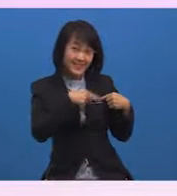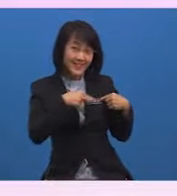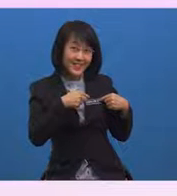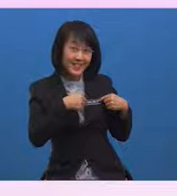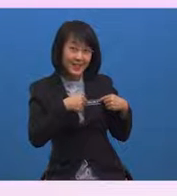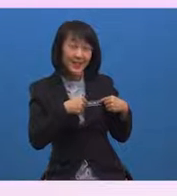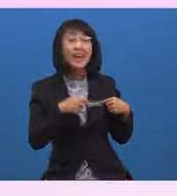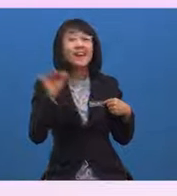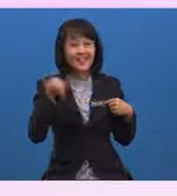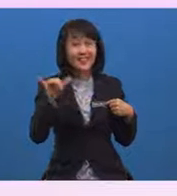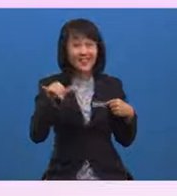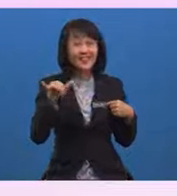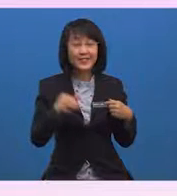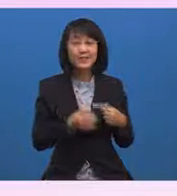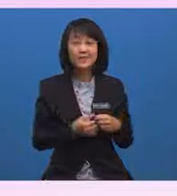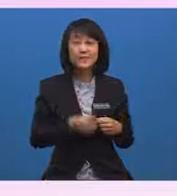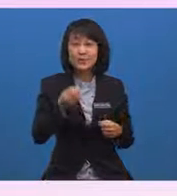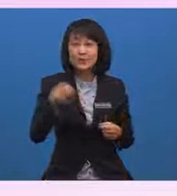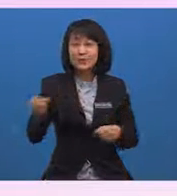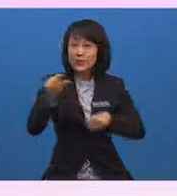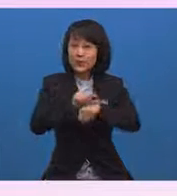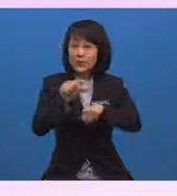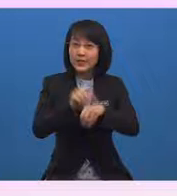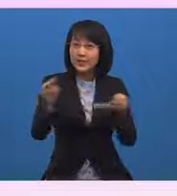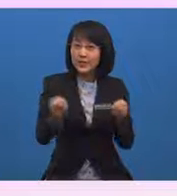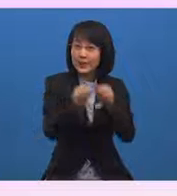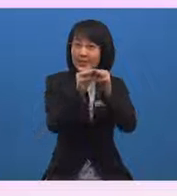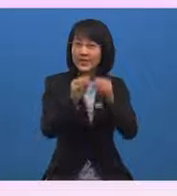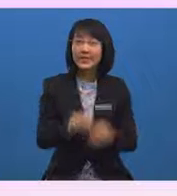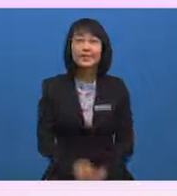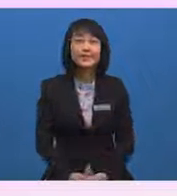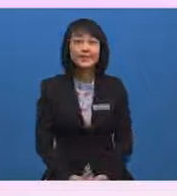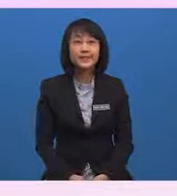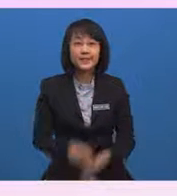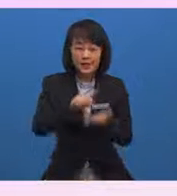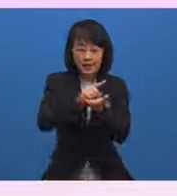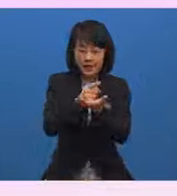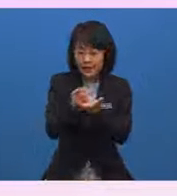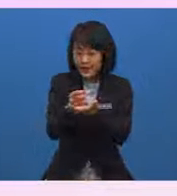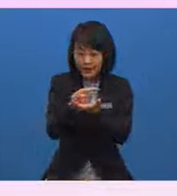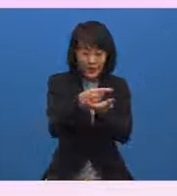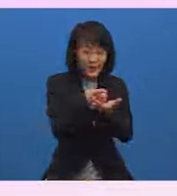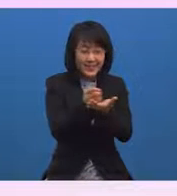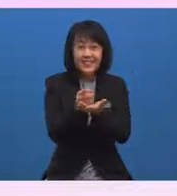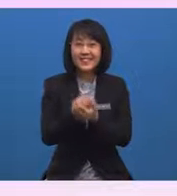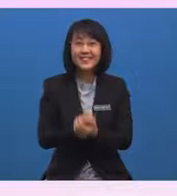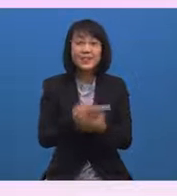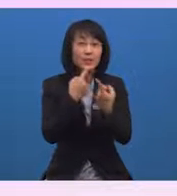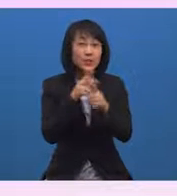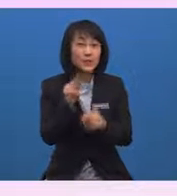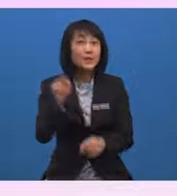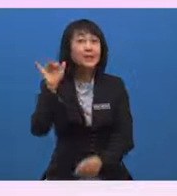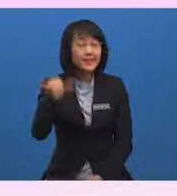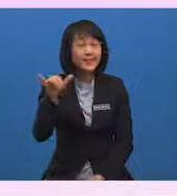ya. Ia adalah objek yang menggunakan magnet. Kompas, jawapannya ya. Ia